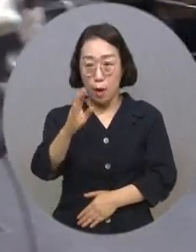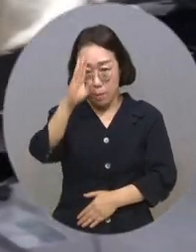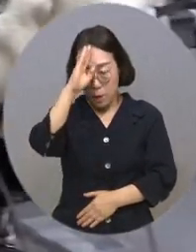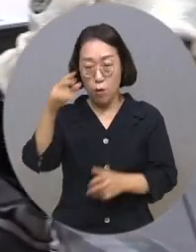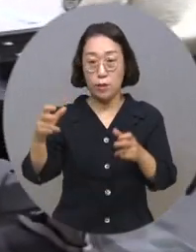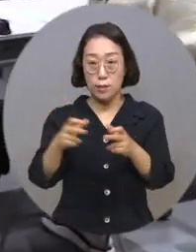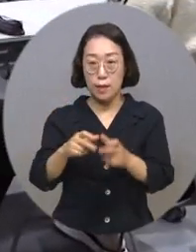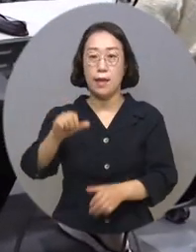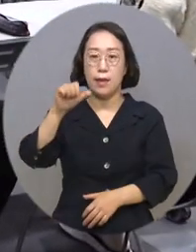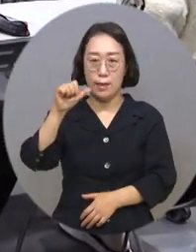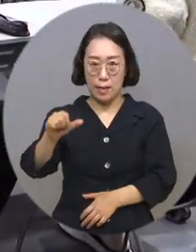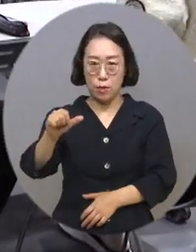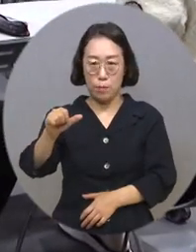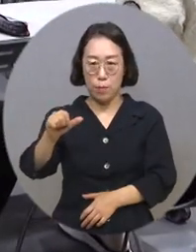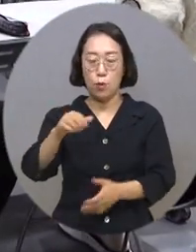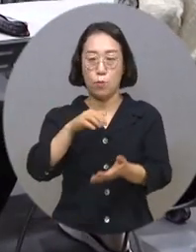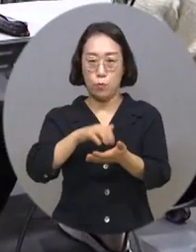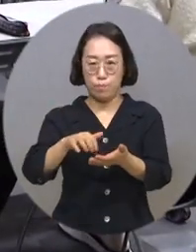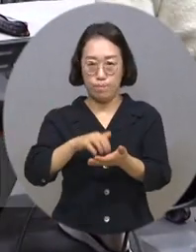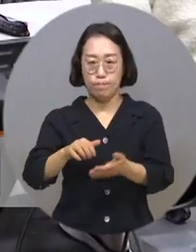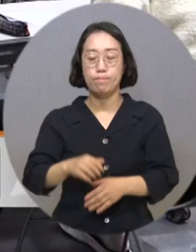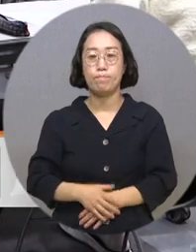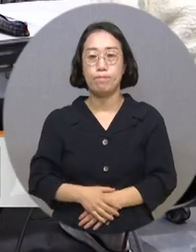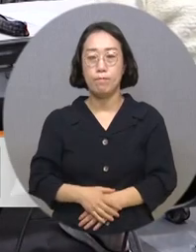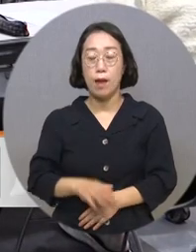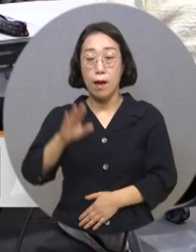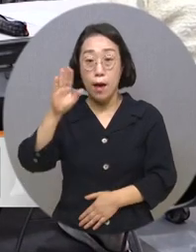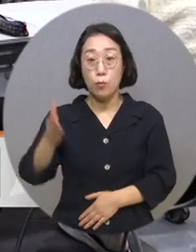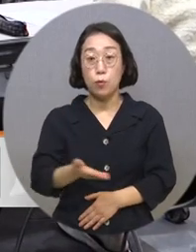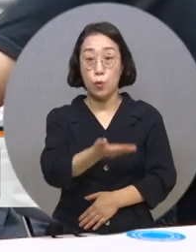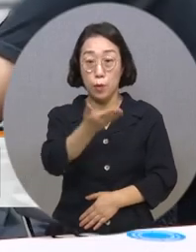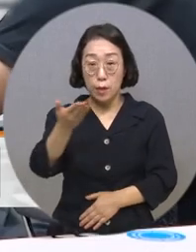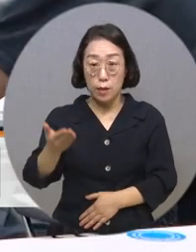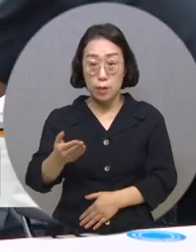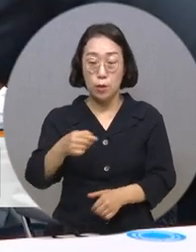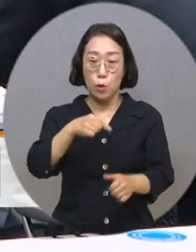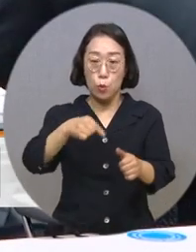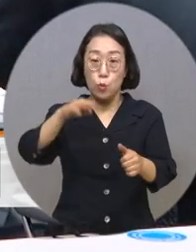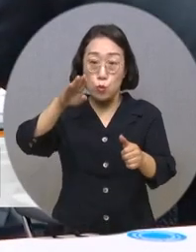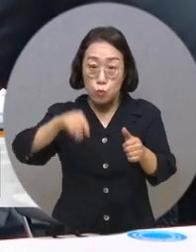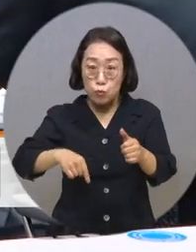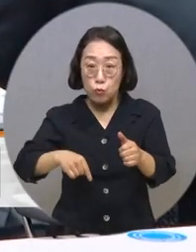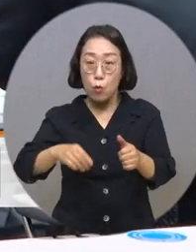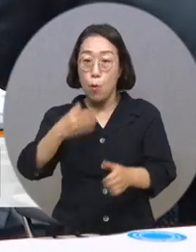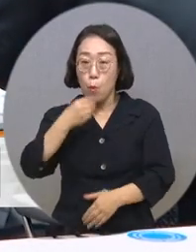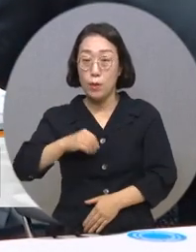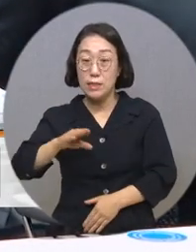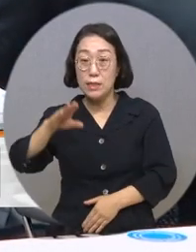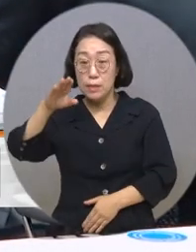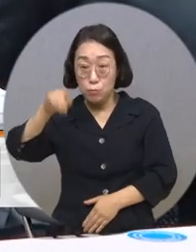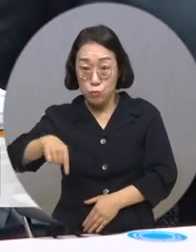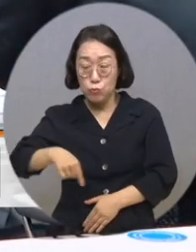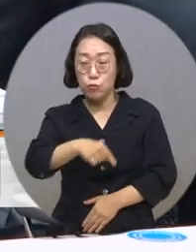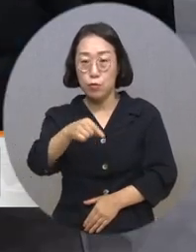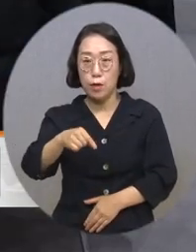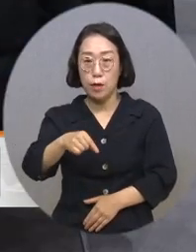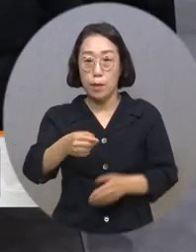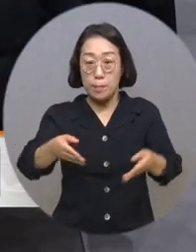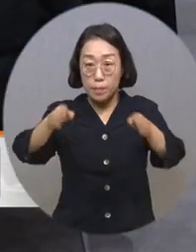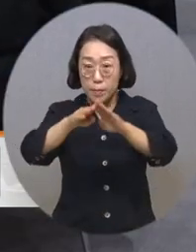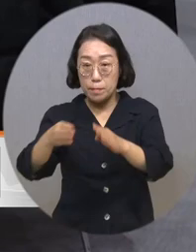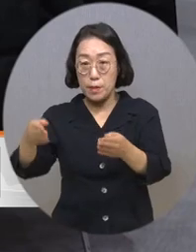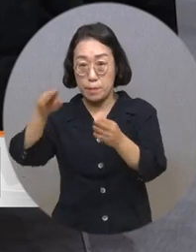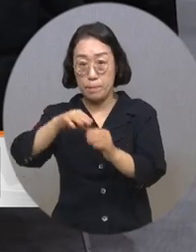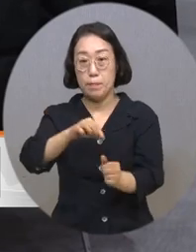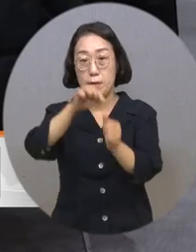5명 순으로 집계됐습니다 앞으로 이들은 교육부와 보건복지부 등 18개의 중앙점 기간에 채용돼